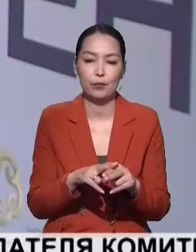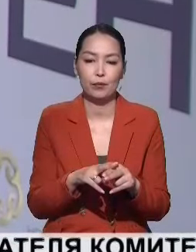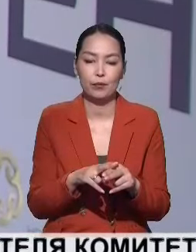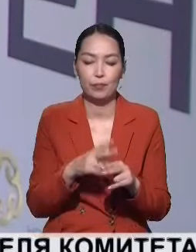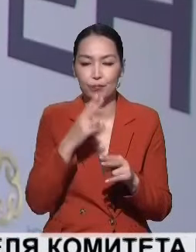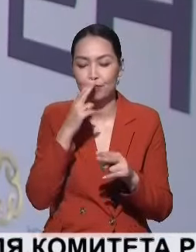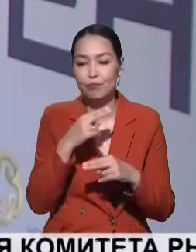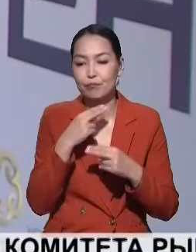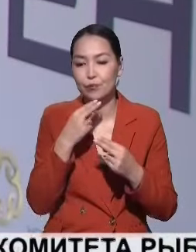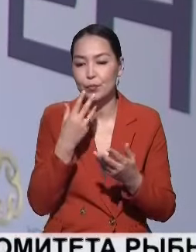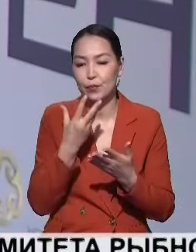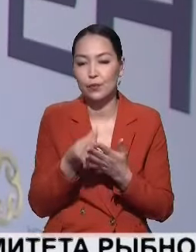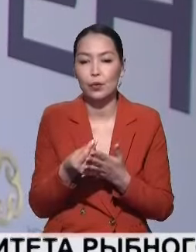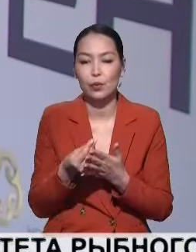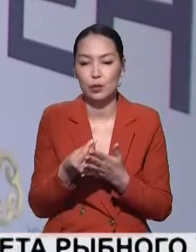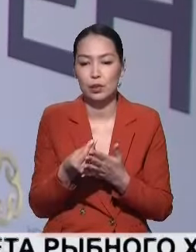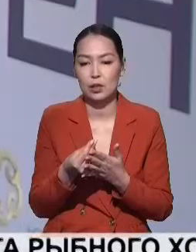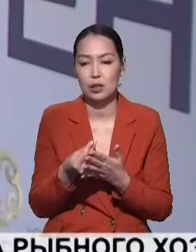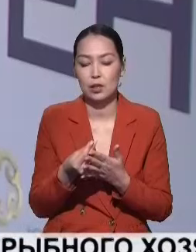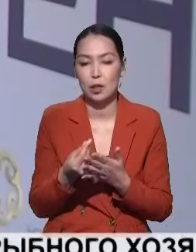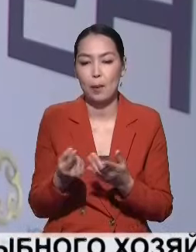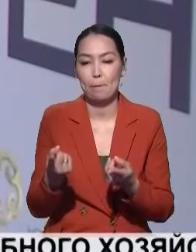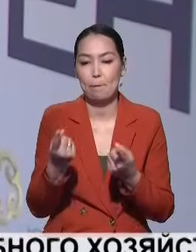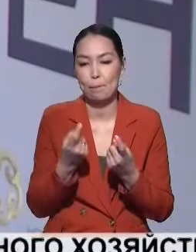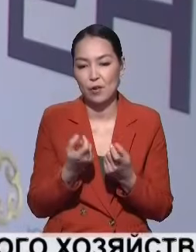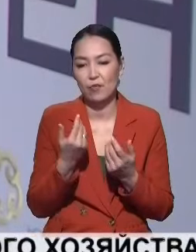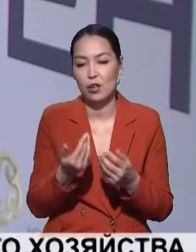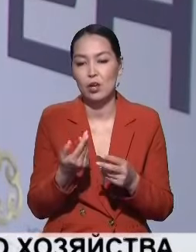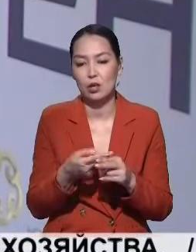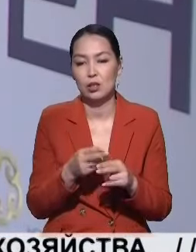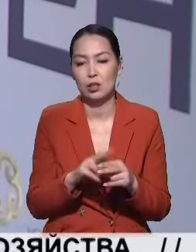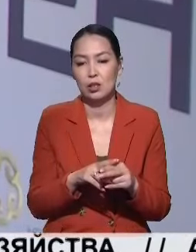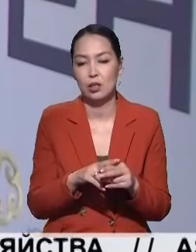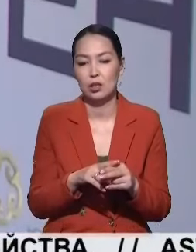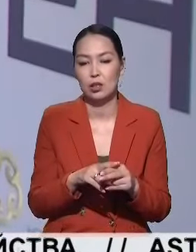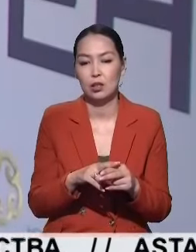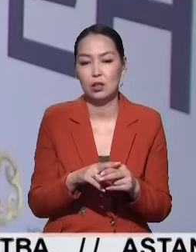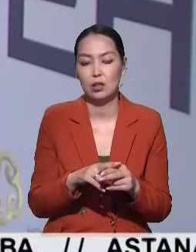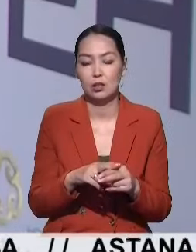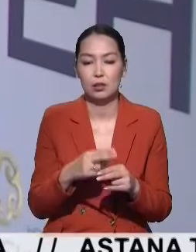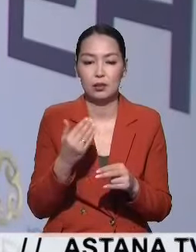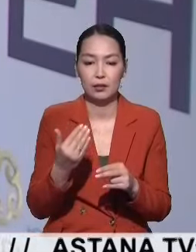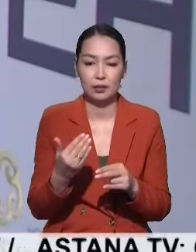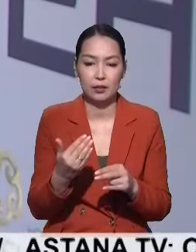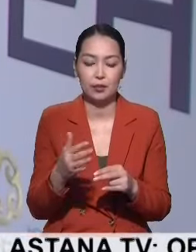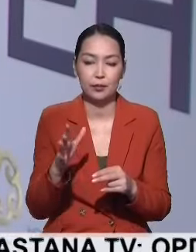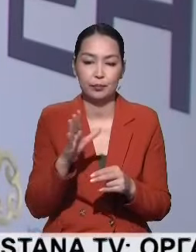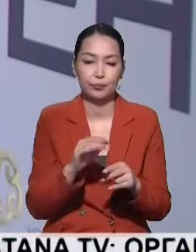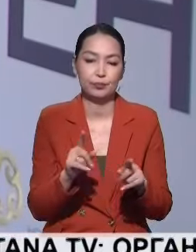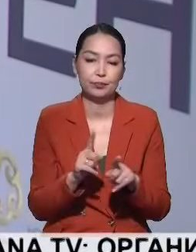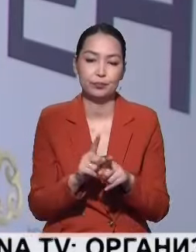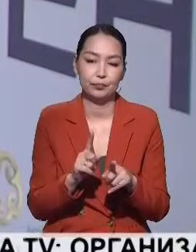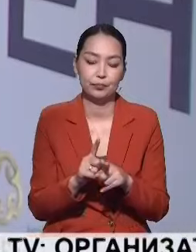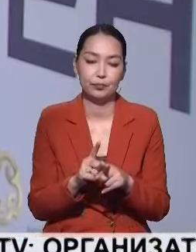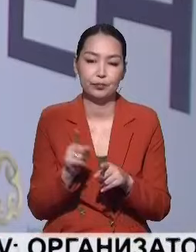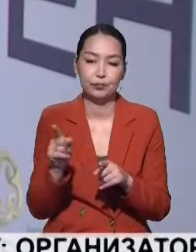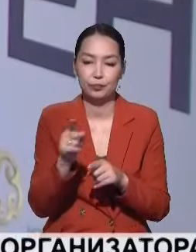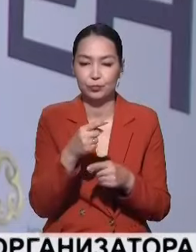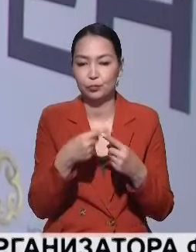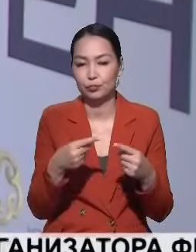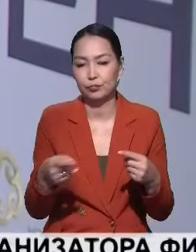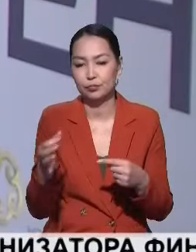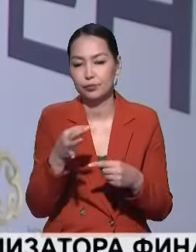будут этот порог 30%, и это будет создавать сложности для поставщика, для подрядчика. Ему надо будет